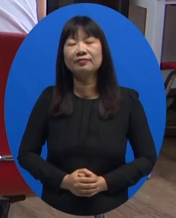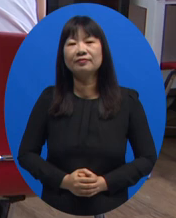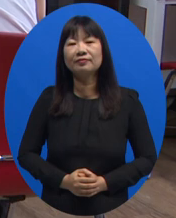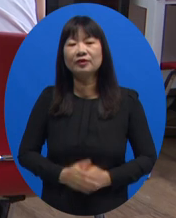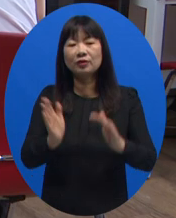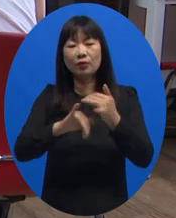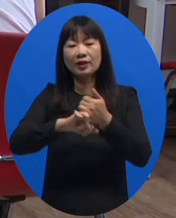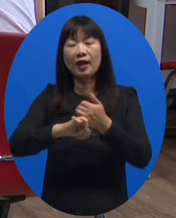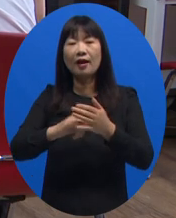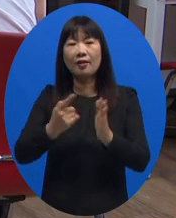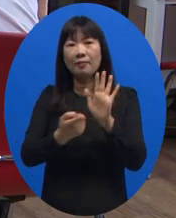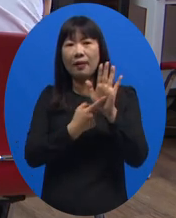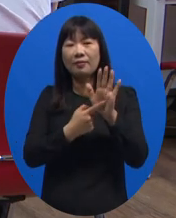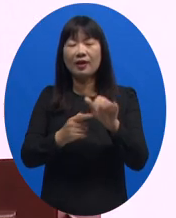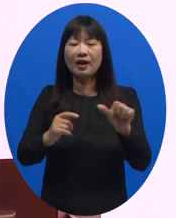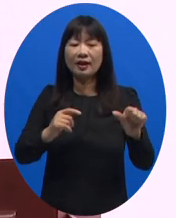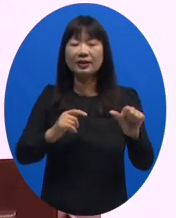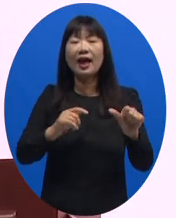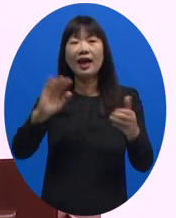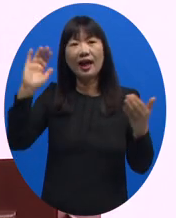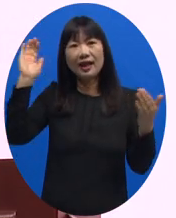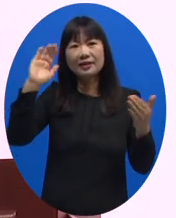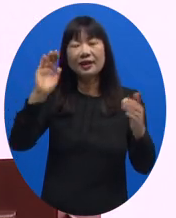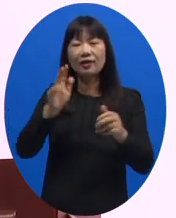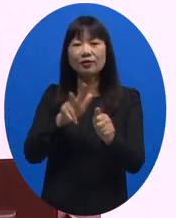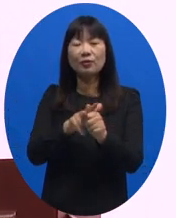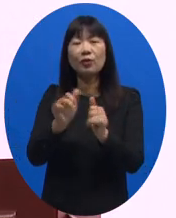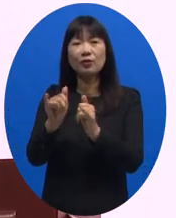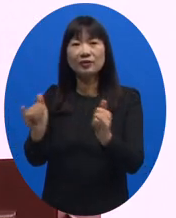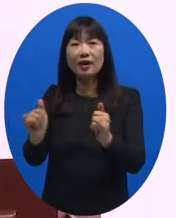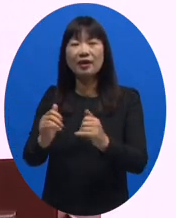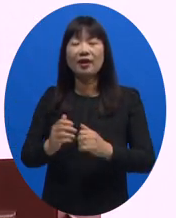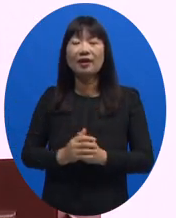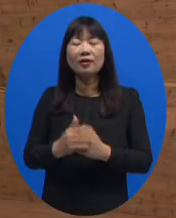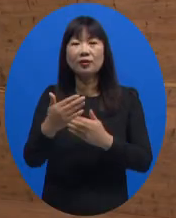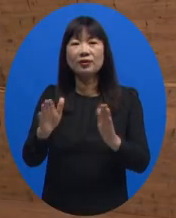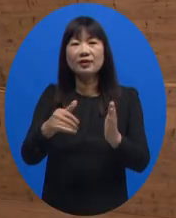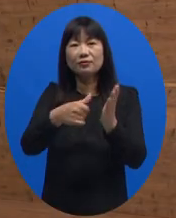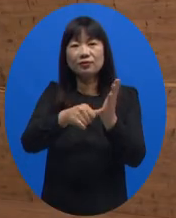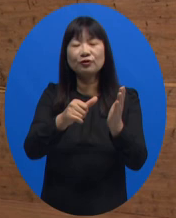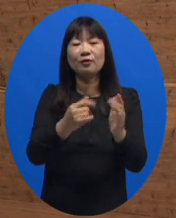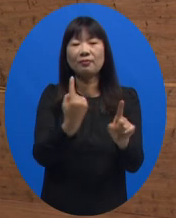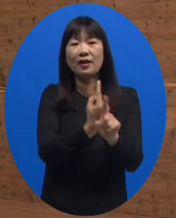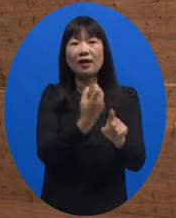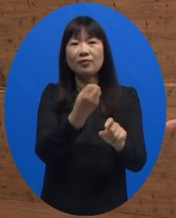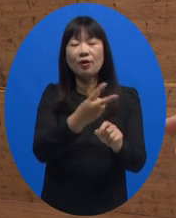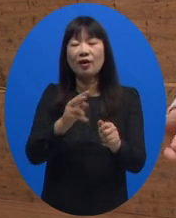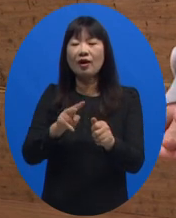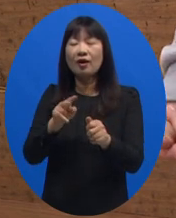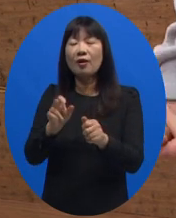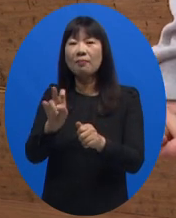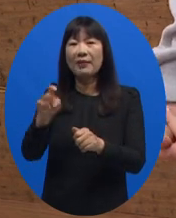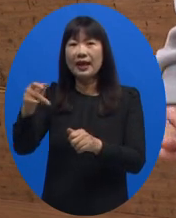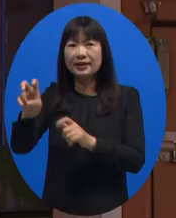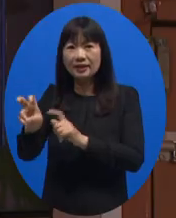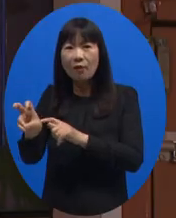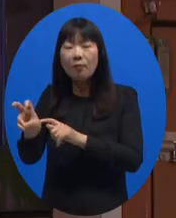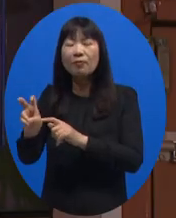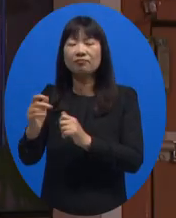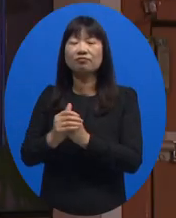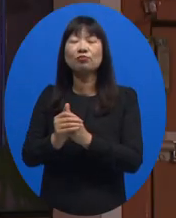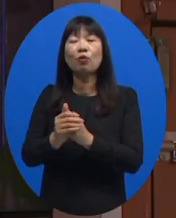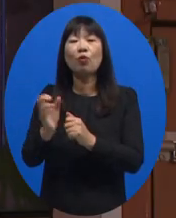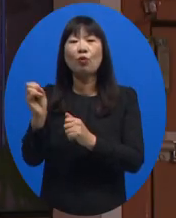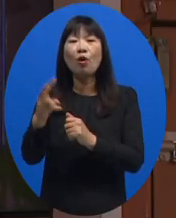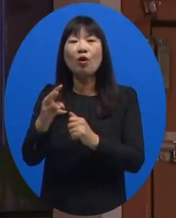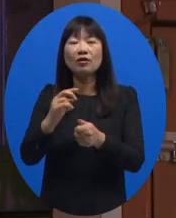공약 발표를 하는 5명의 학생 후보자들. 교실 사물함 교체, 매점 환경 개선, 학내 멘토 멘티 활성화 등